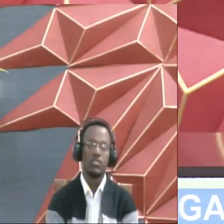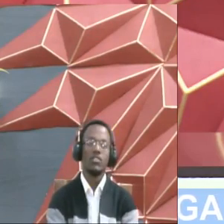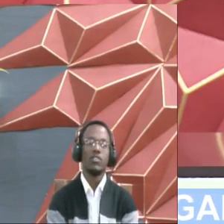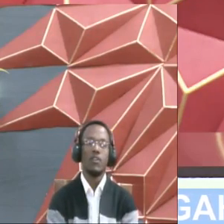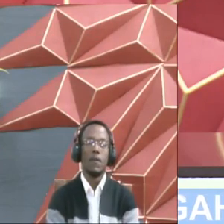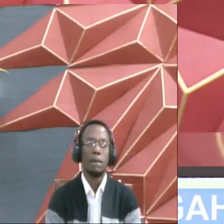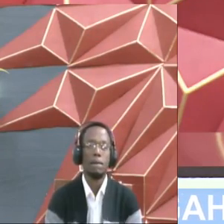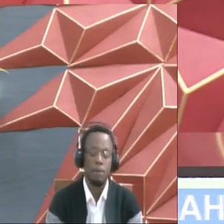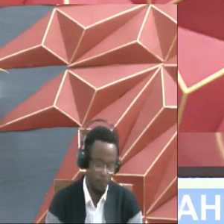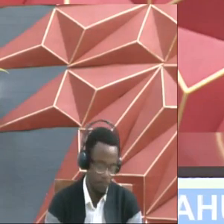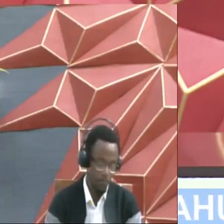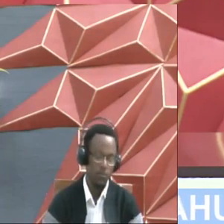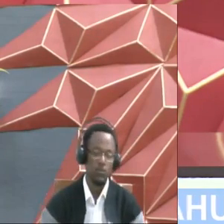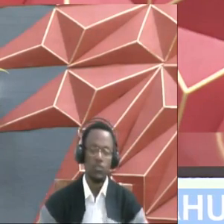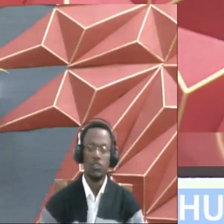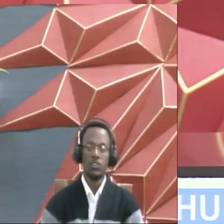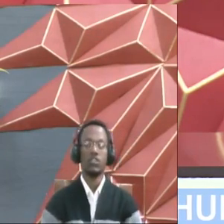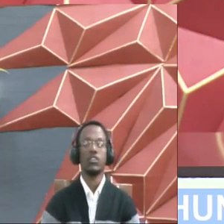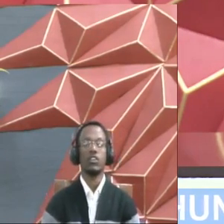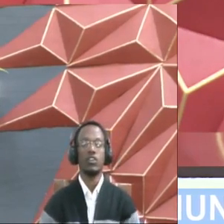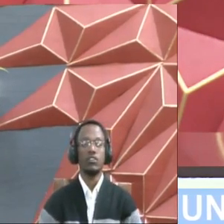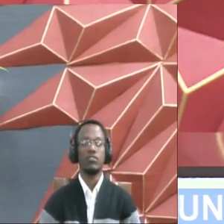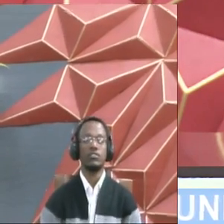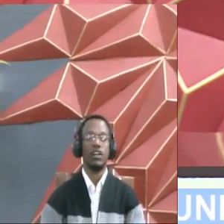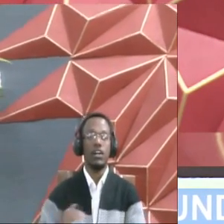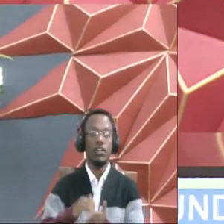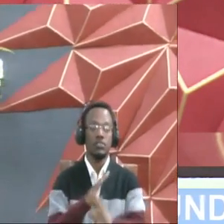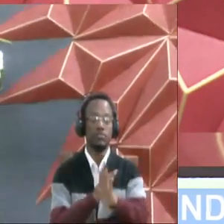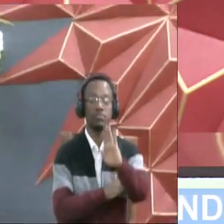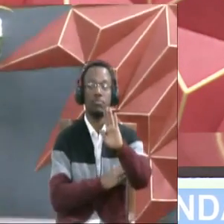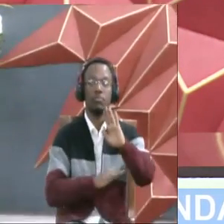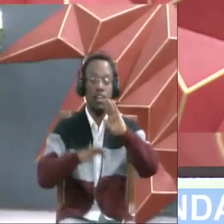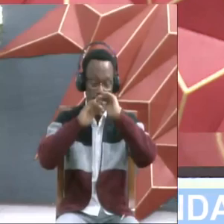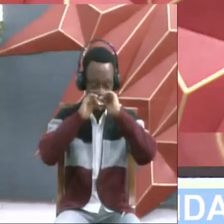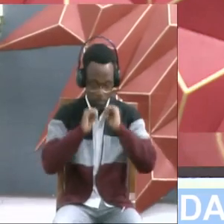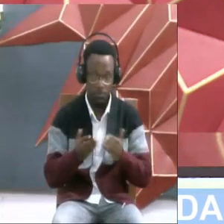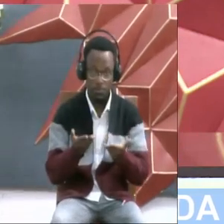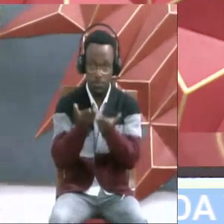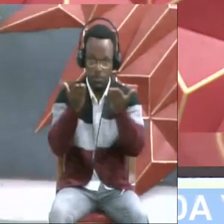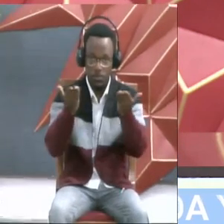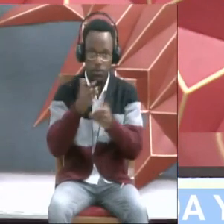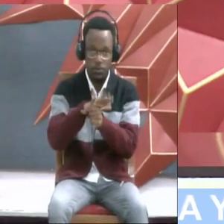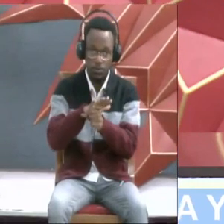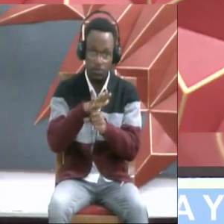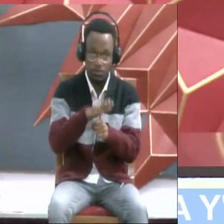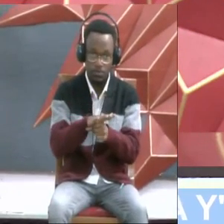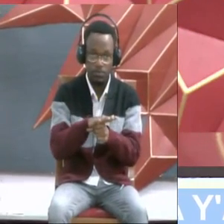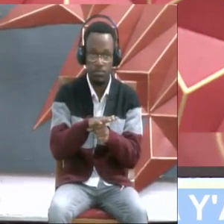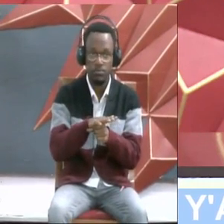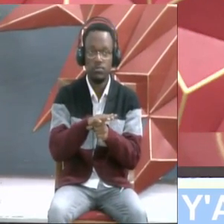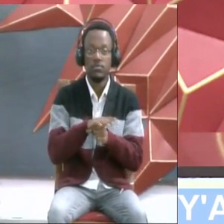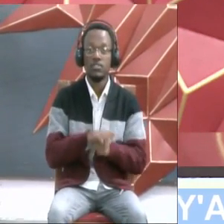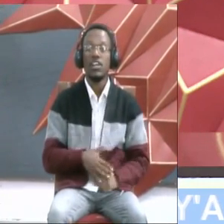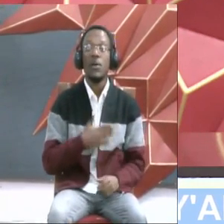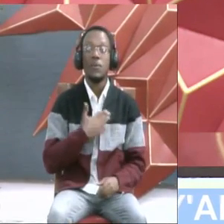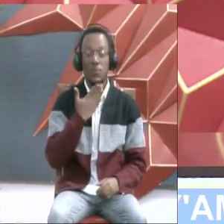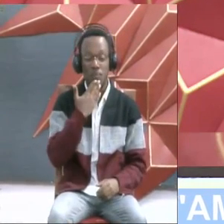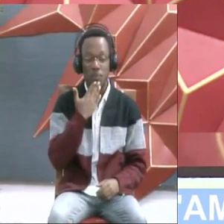mana yongere ibahezagire cyane nkabashimiye cyane